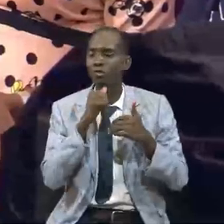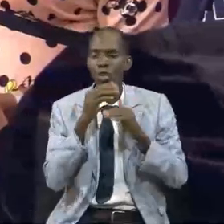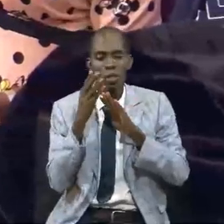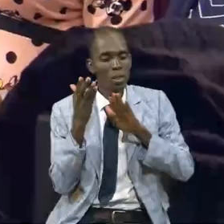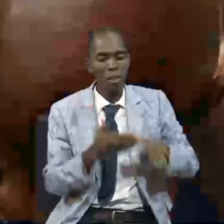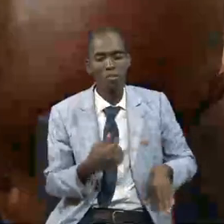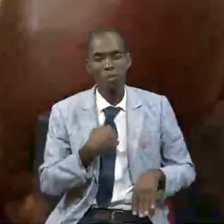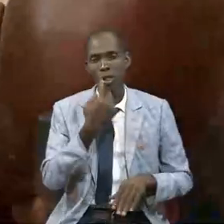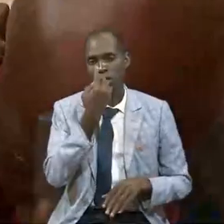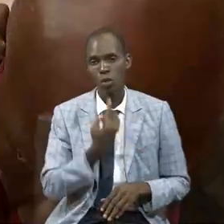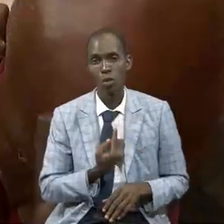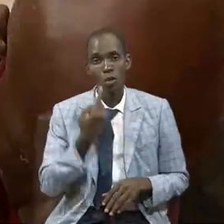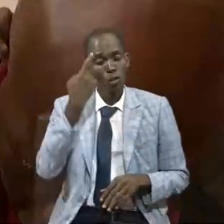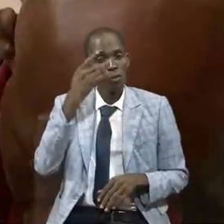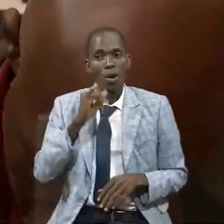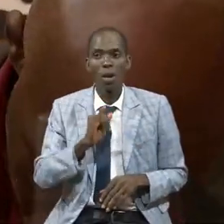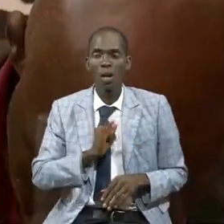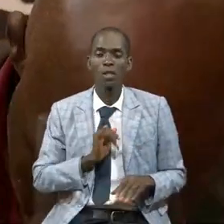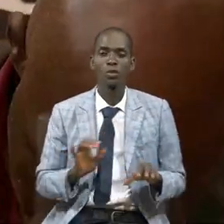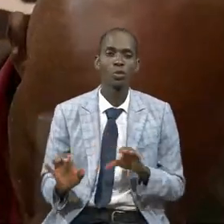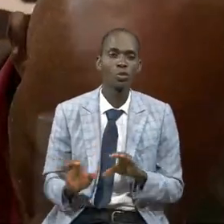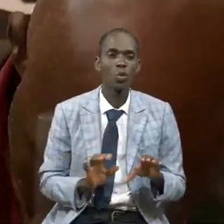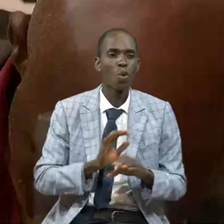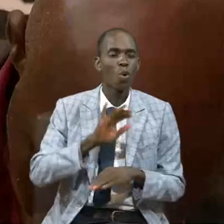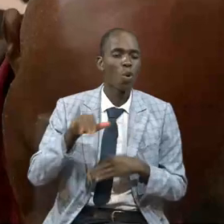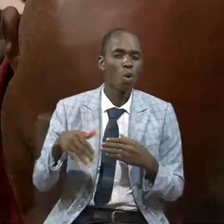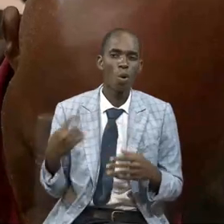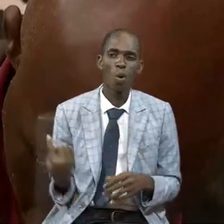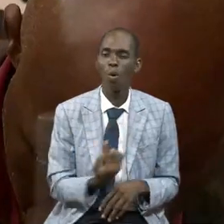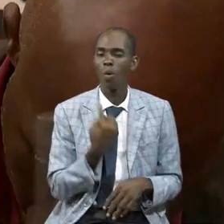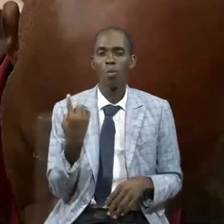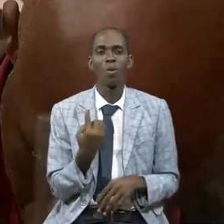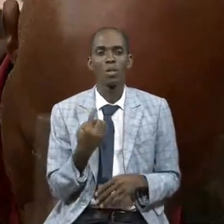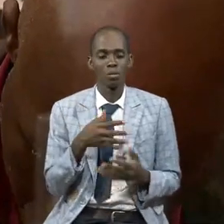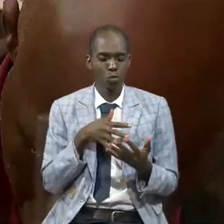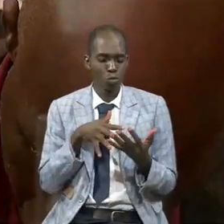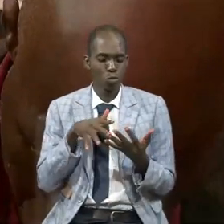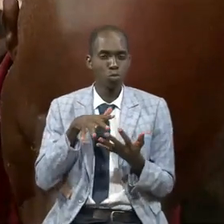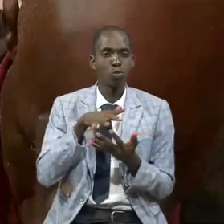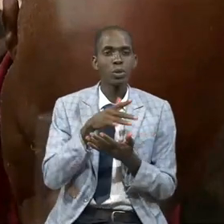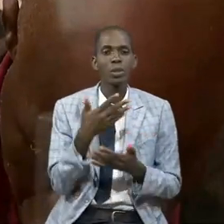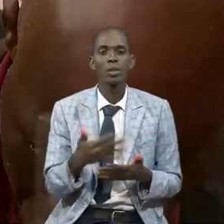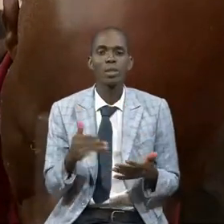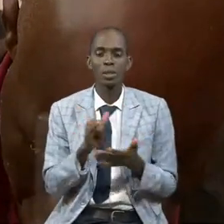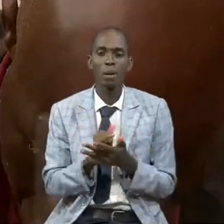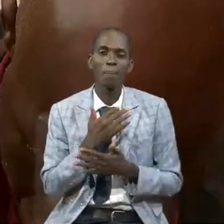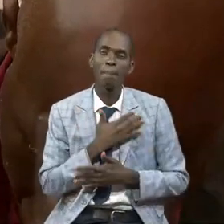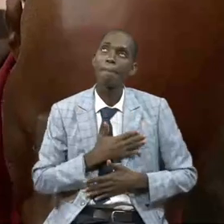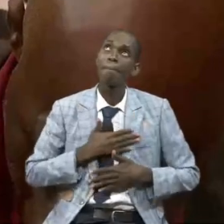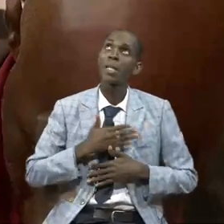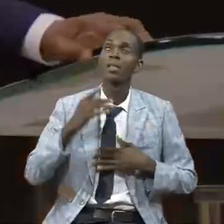Il ne m'a pas laissé seul parce que je fais toujours ce qui lui